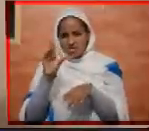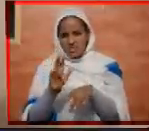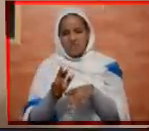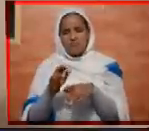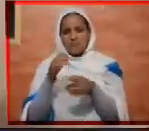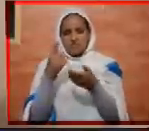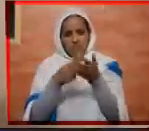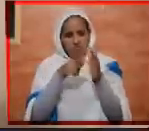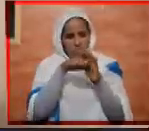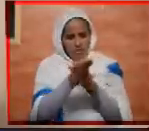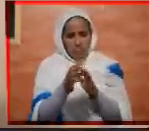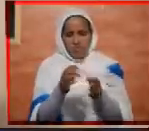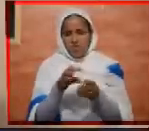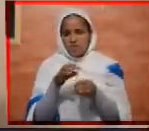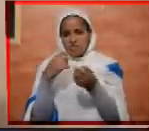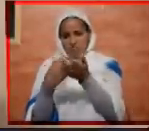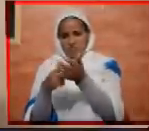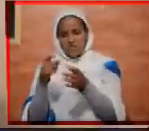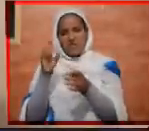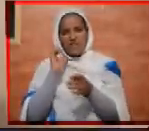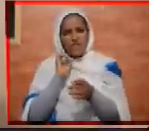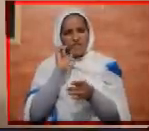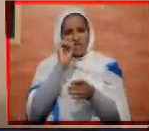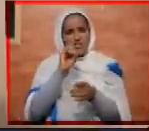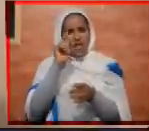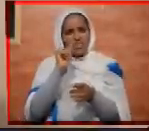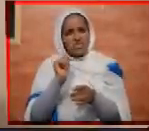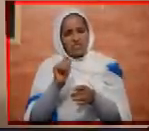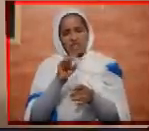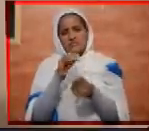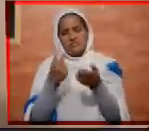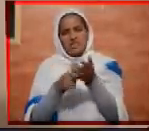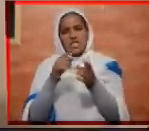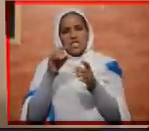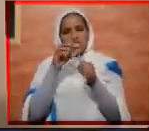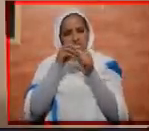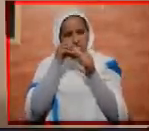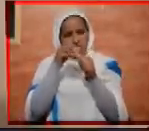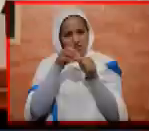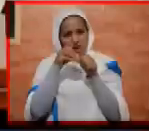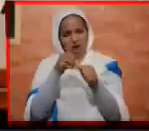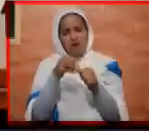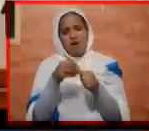ከቤተክርስቲያን ውዳሴ ማርያም ደግሞ ከተመለሰ ልክ ጀምበር እስከሚገባ